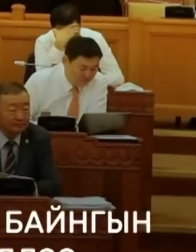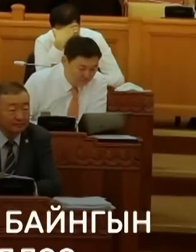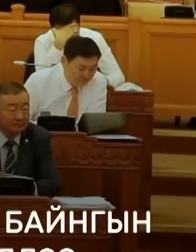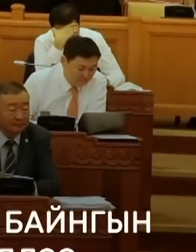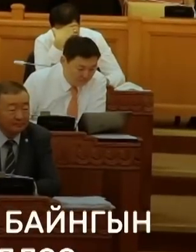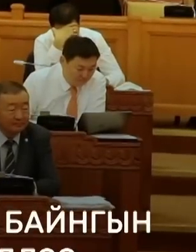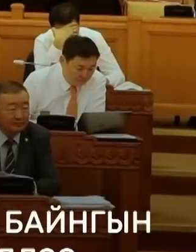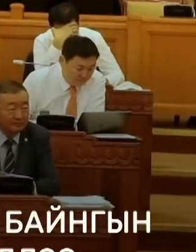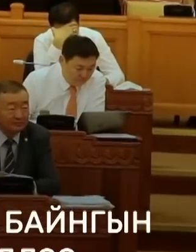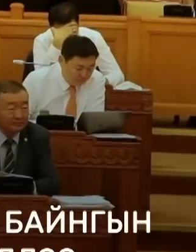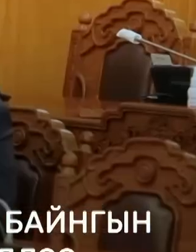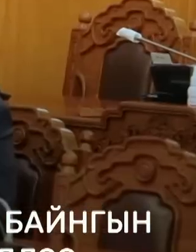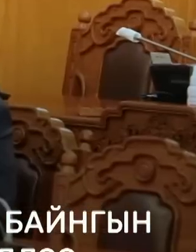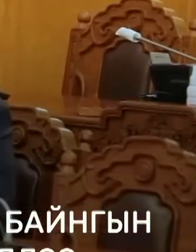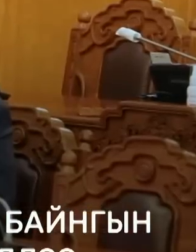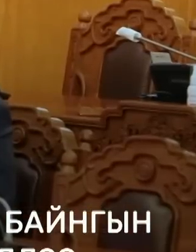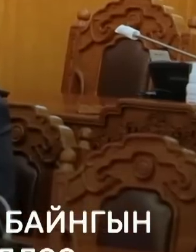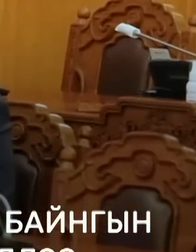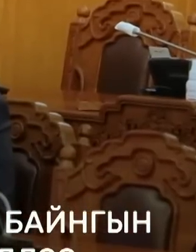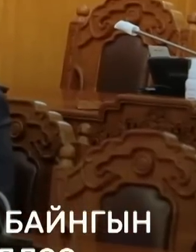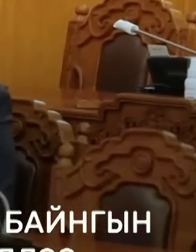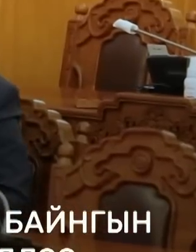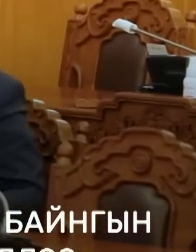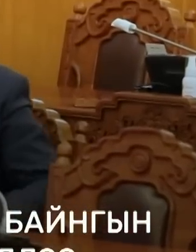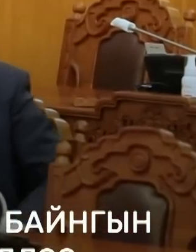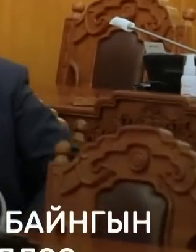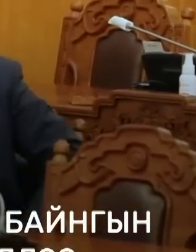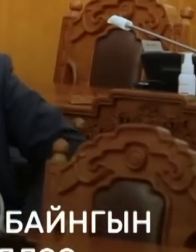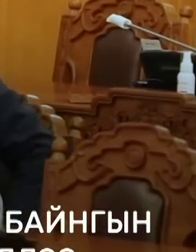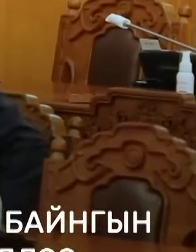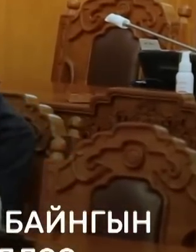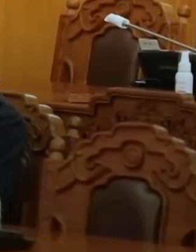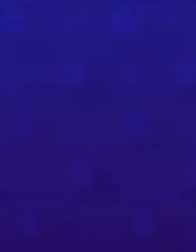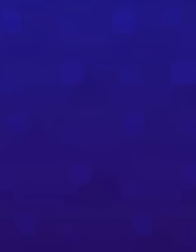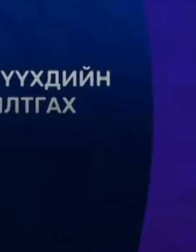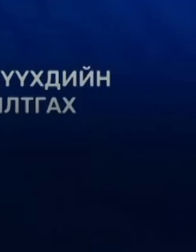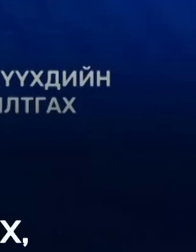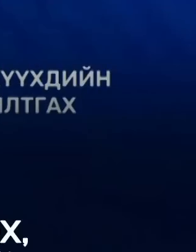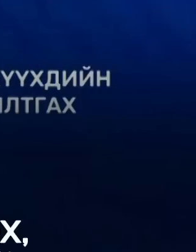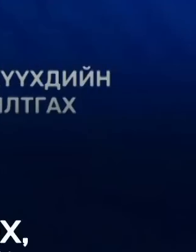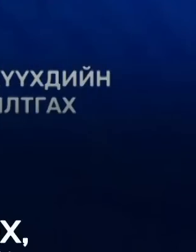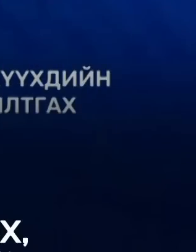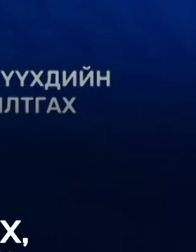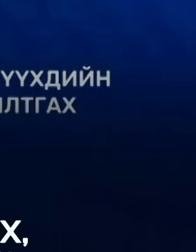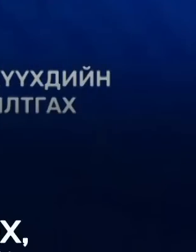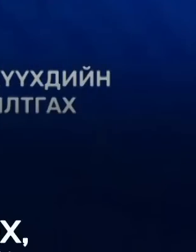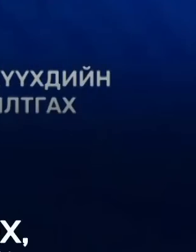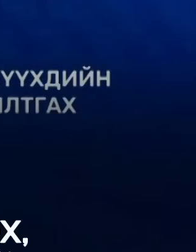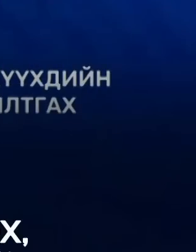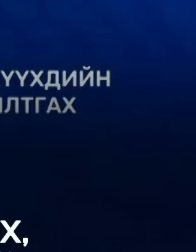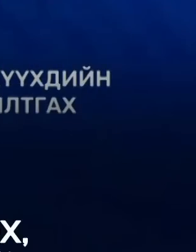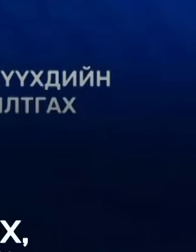2024 оны улсын төсвийг улсын хурлын төсвийн байнгын хороо ажилд тарсны дараа хэлэлцэж эхэллээ. Гэр бүлийн тухай шинэ